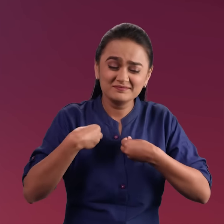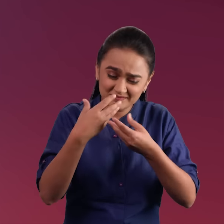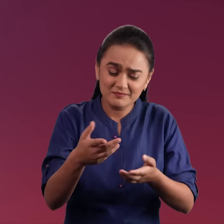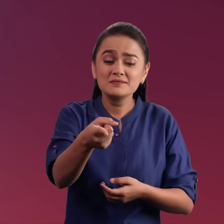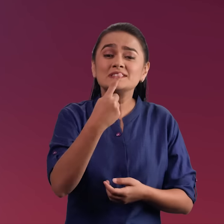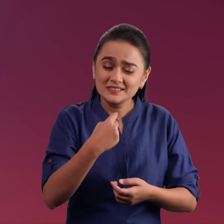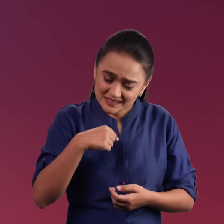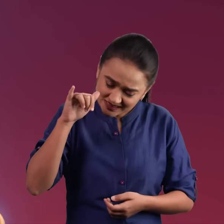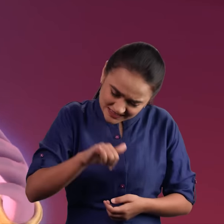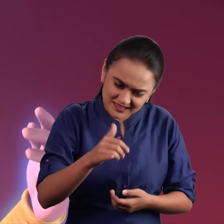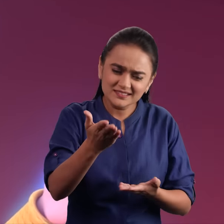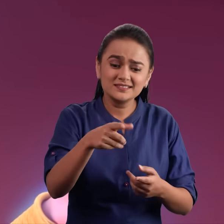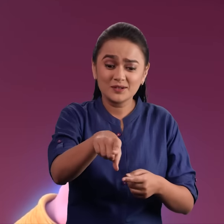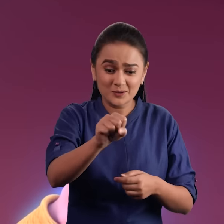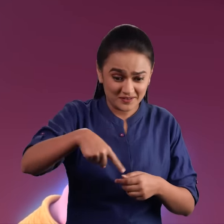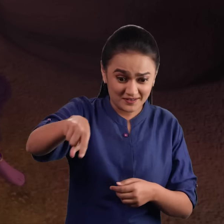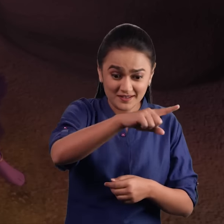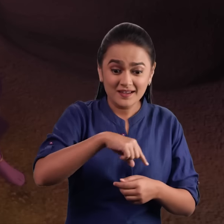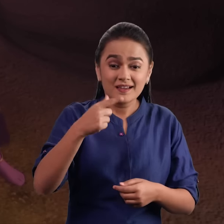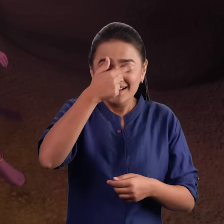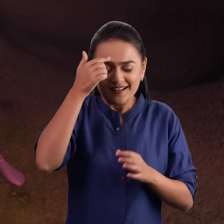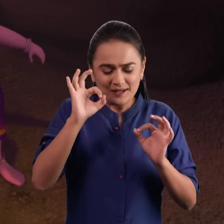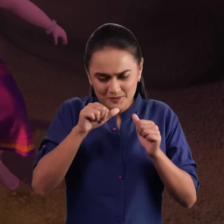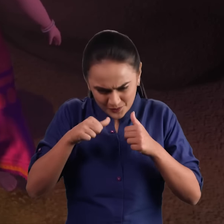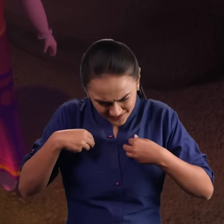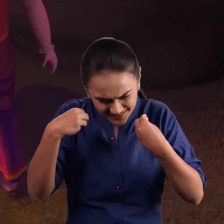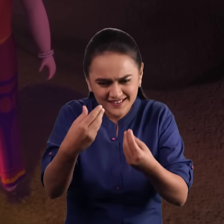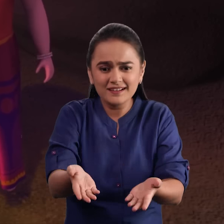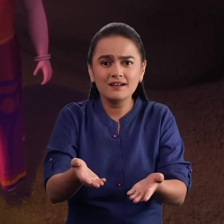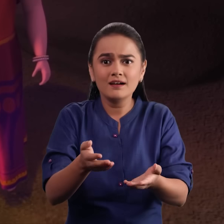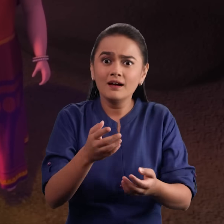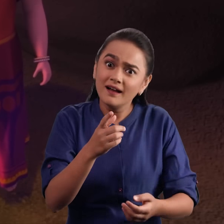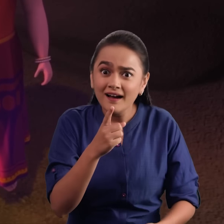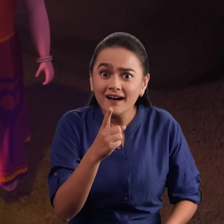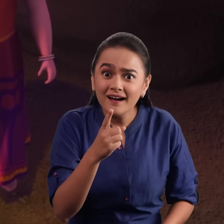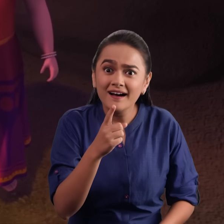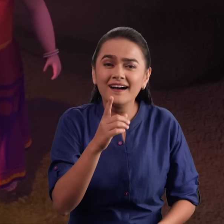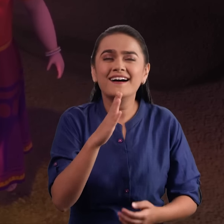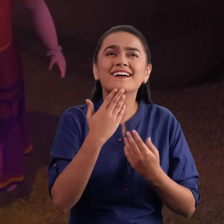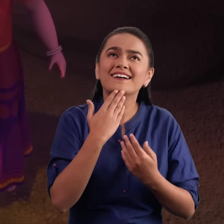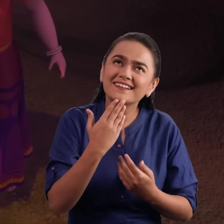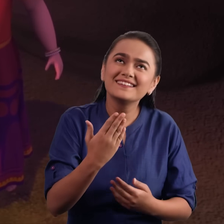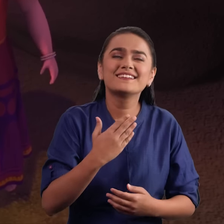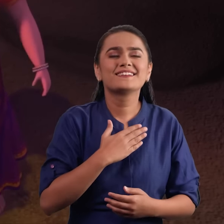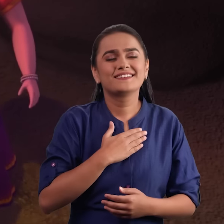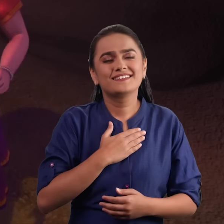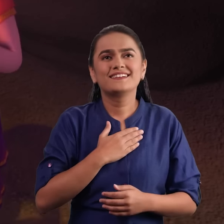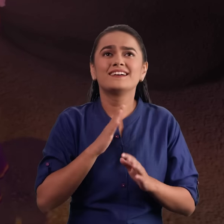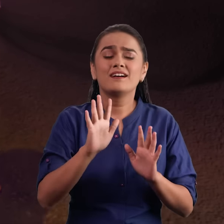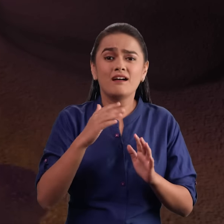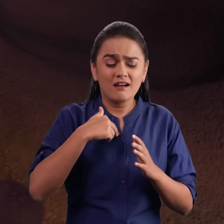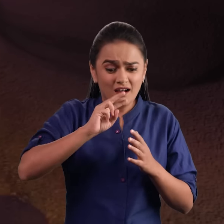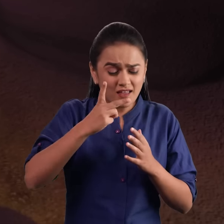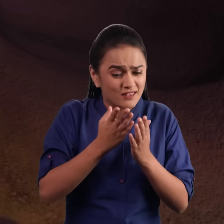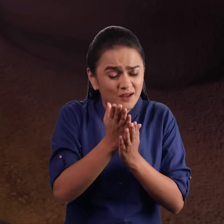करो। हम तुम्हारा ये सरोवर अपने पवित्र जल से भर देंगे। जी, धन्यवाद। हमारे